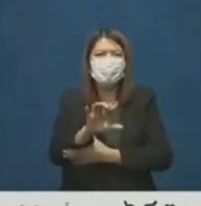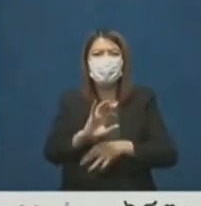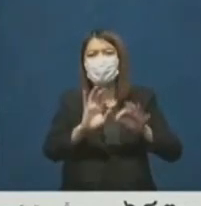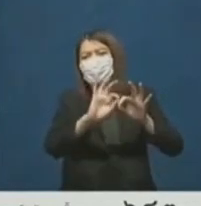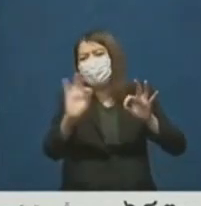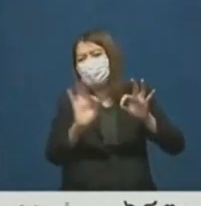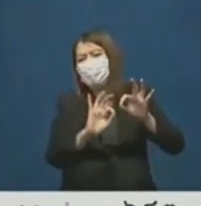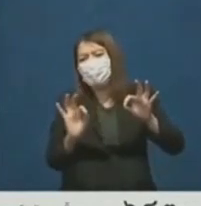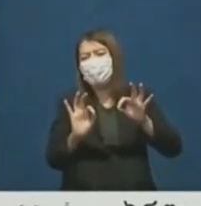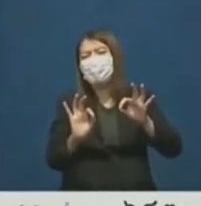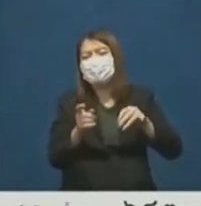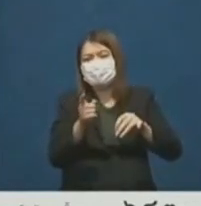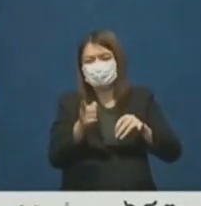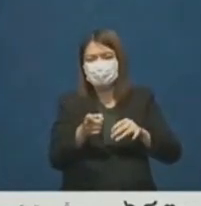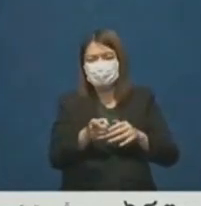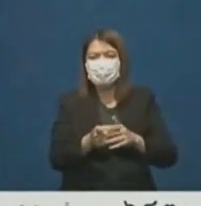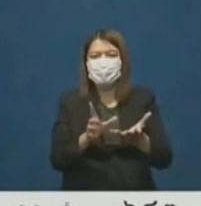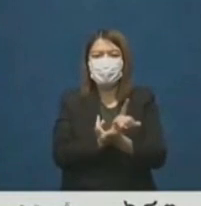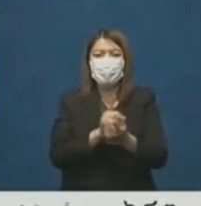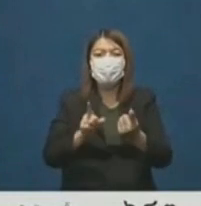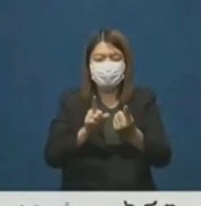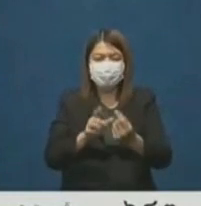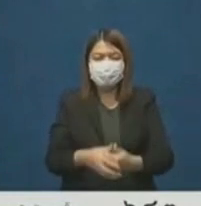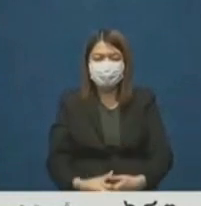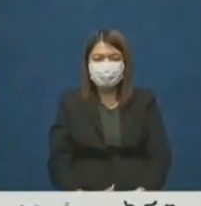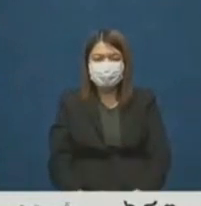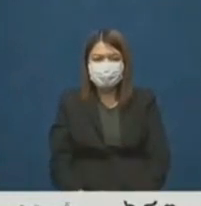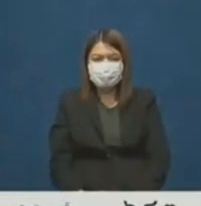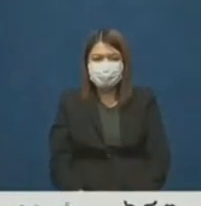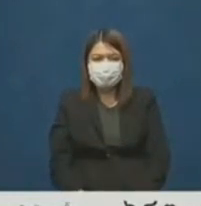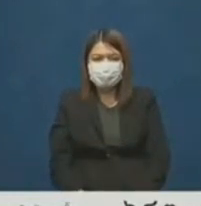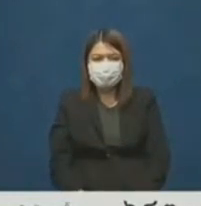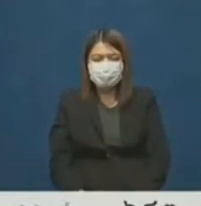บังคับกับเนื้อหาอื่นๆที่มันเป็นข้อเท็จจริงที่อยู่ในสังคม